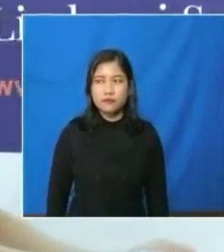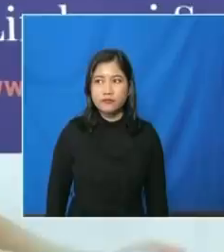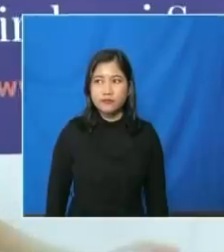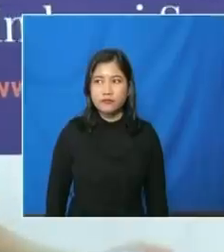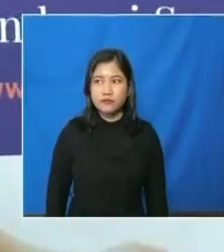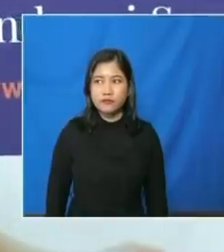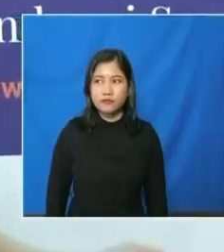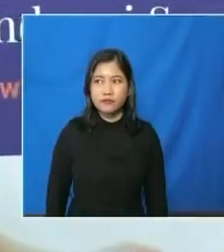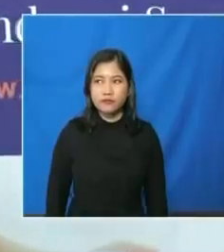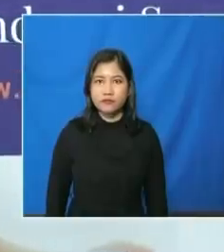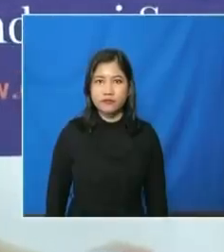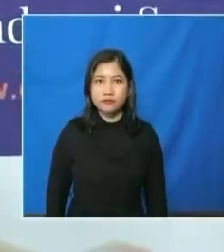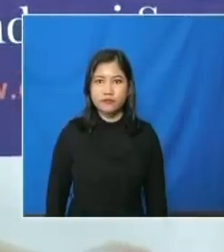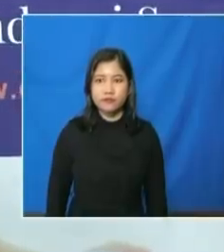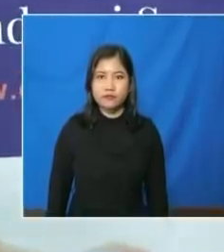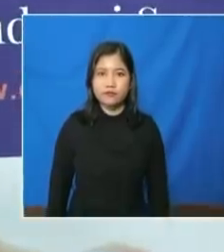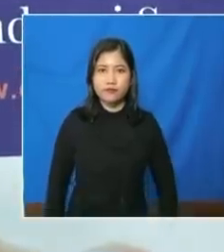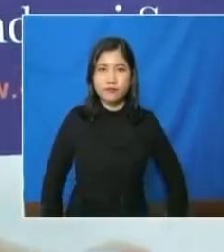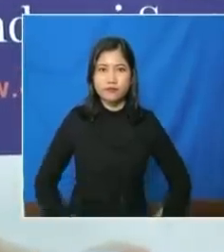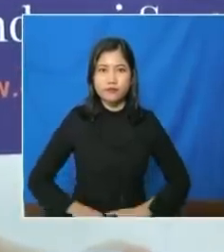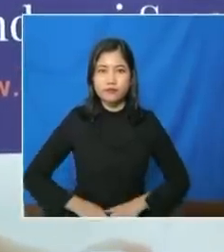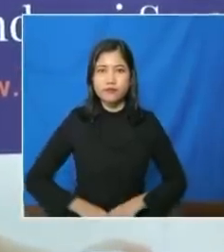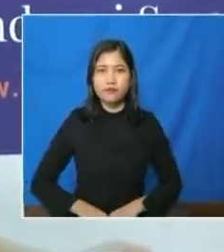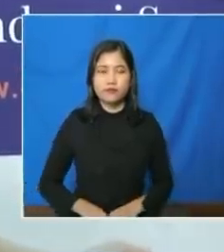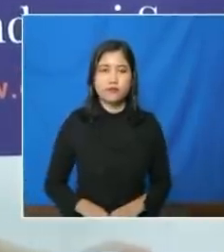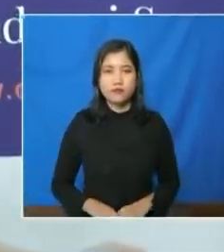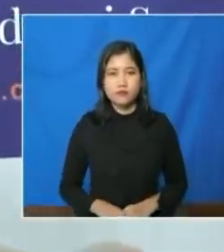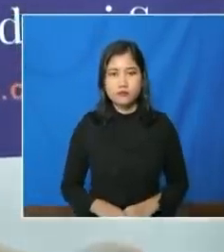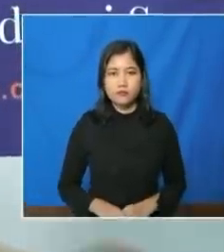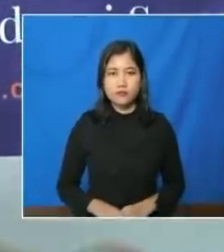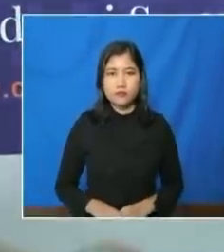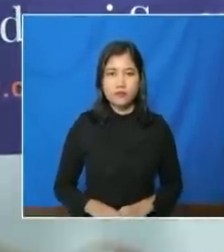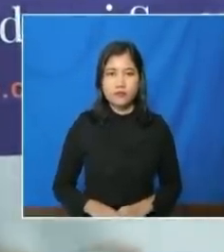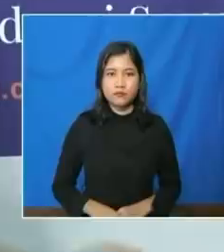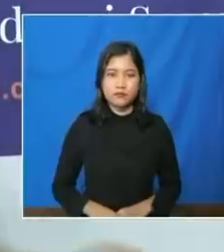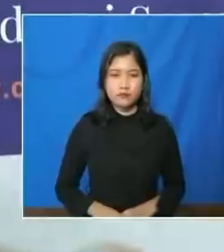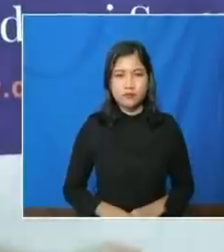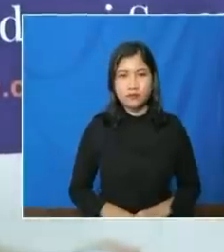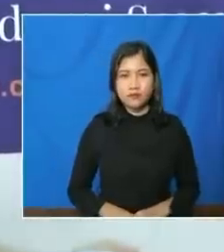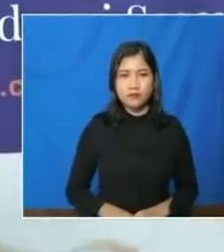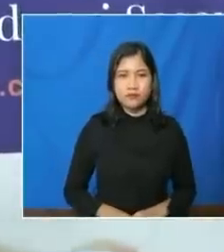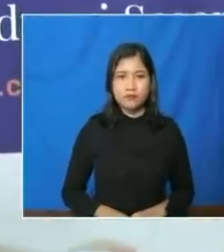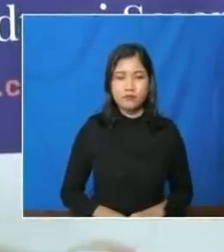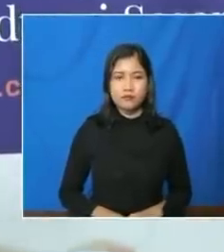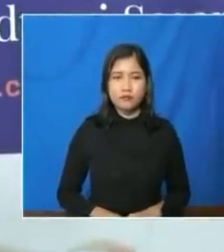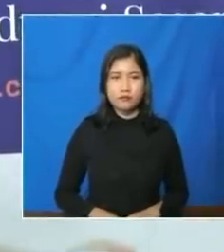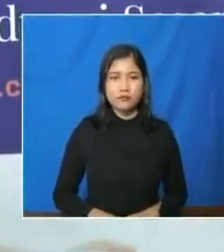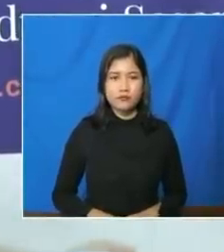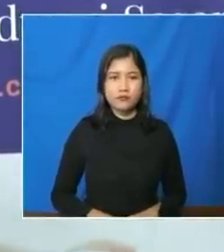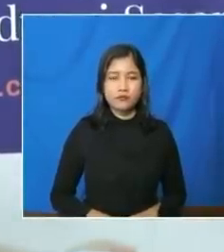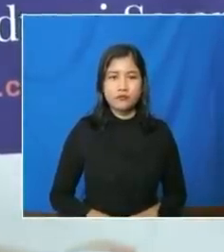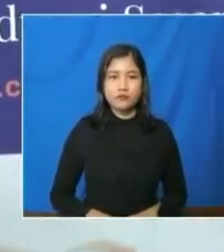12.00 00 Waktu Indonesia Barat total ada 227 kasus pasien positif Corona di Indonesia